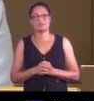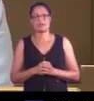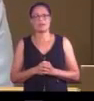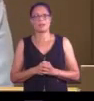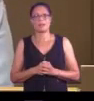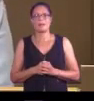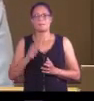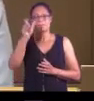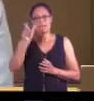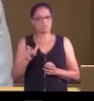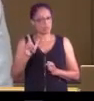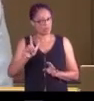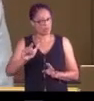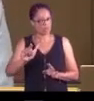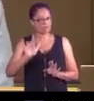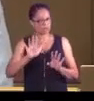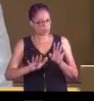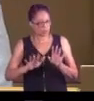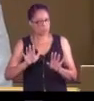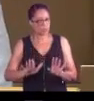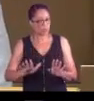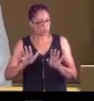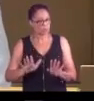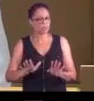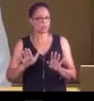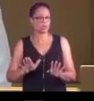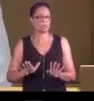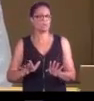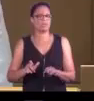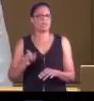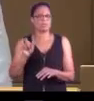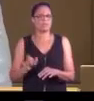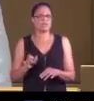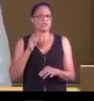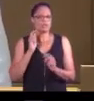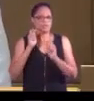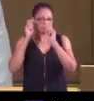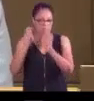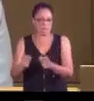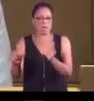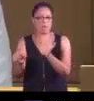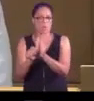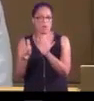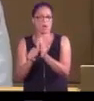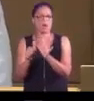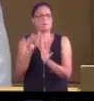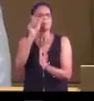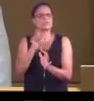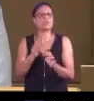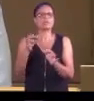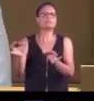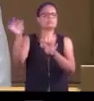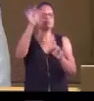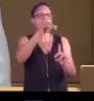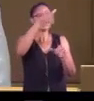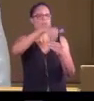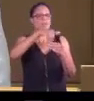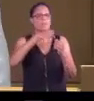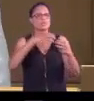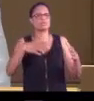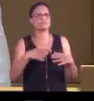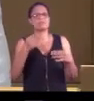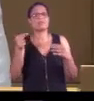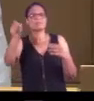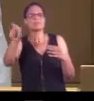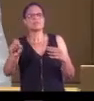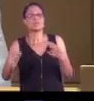va se modérer et jouer le rôle que les électeurs lui ont donné. L'électeur ne l'a pas mis dans la majorité. Vous